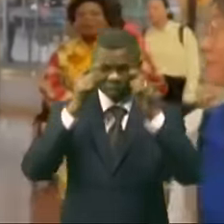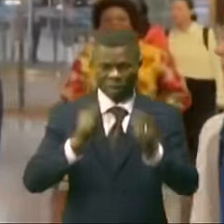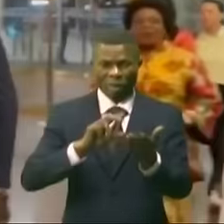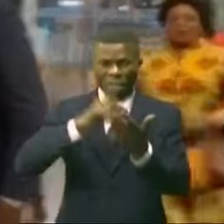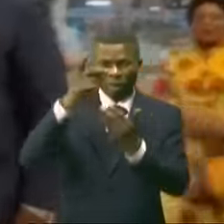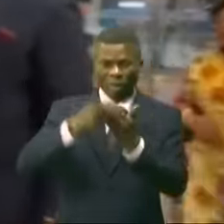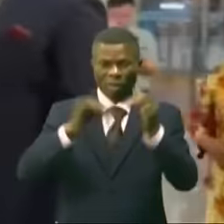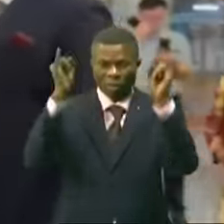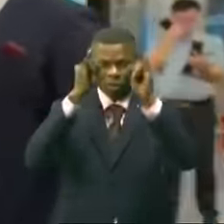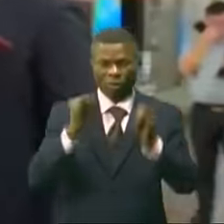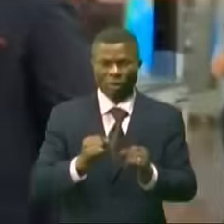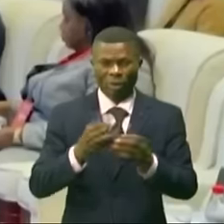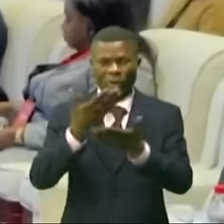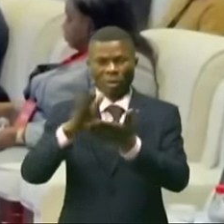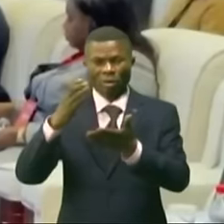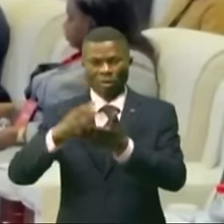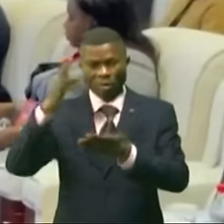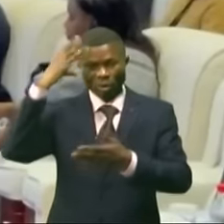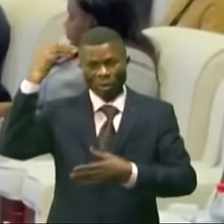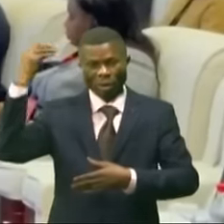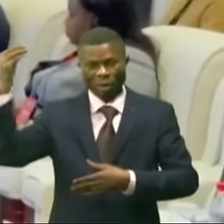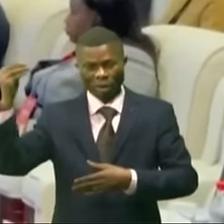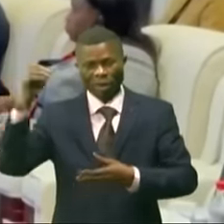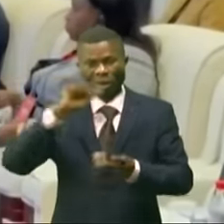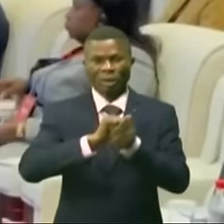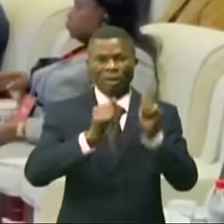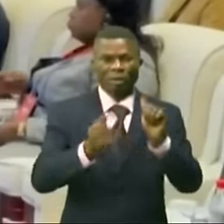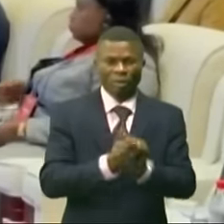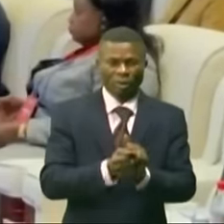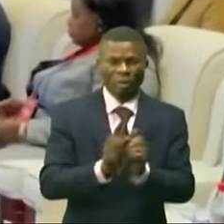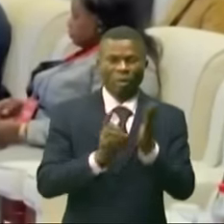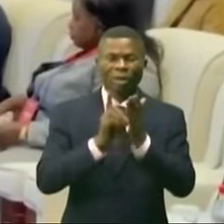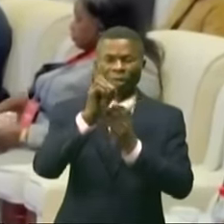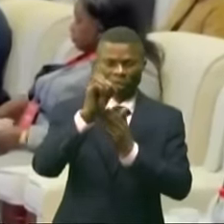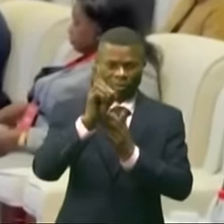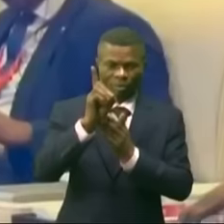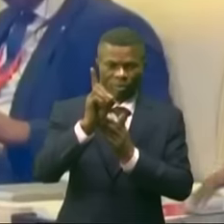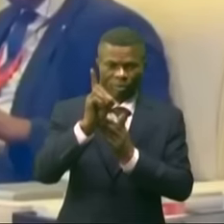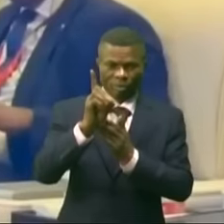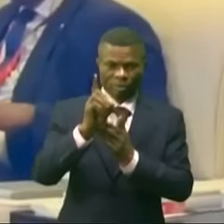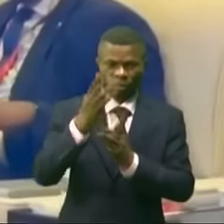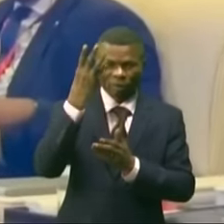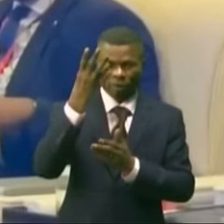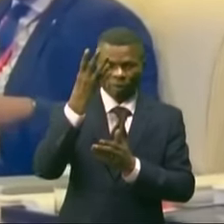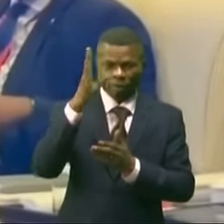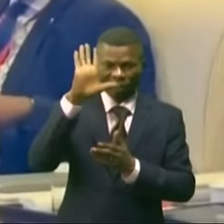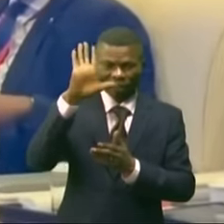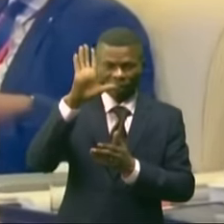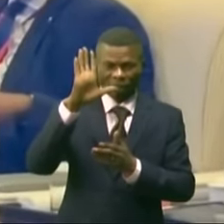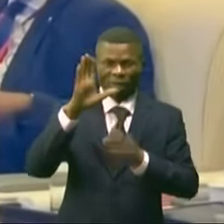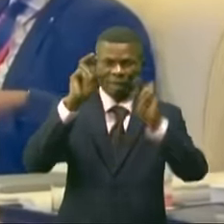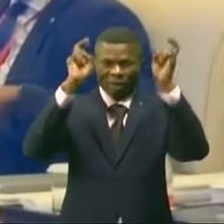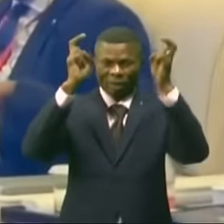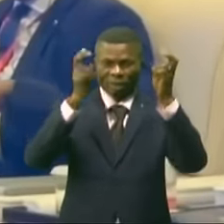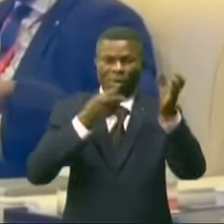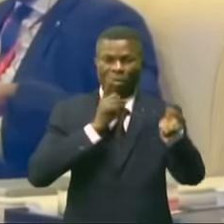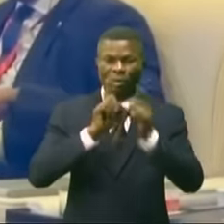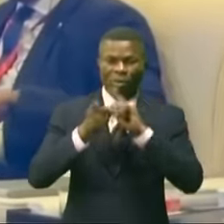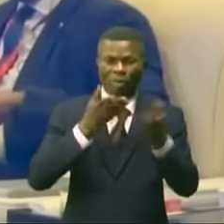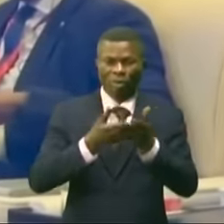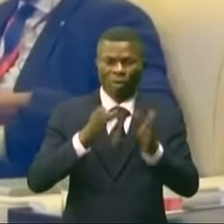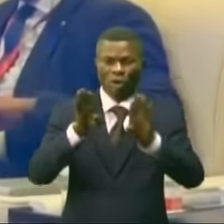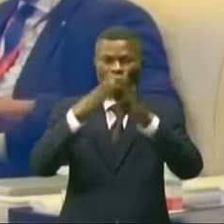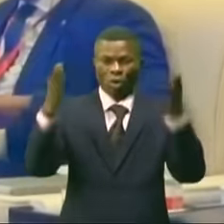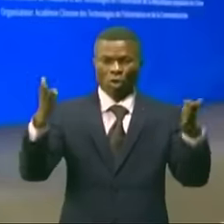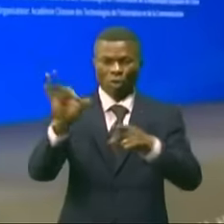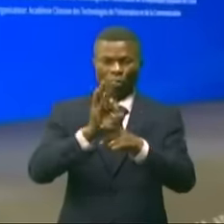numérique et partager le réalisation en matière de développement cinq sous-thèmes ont été développés à l'ouverture de